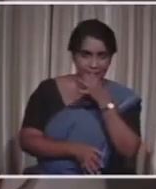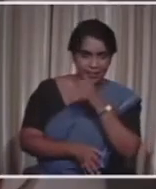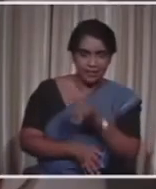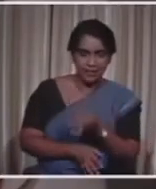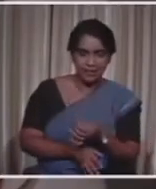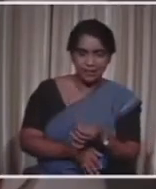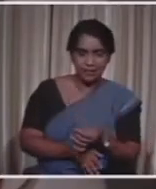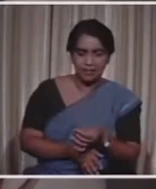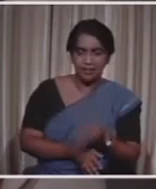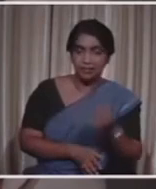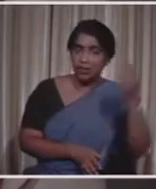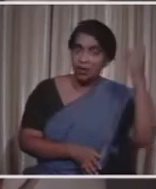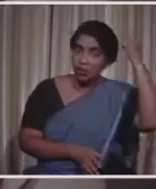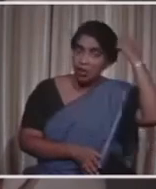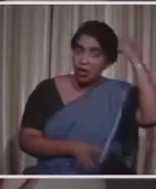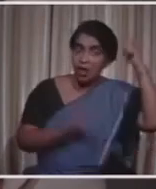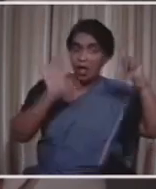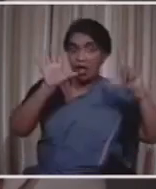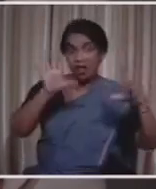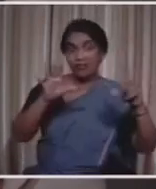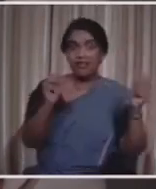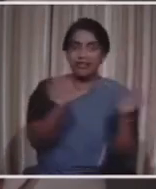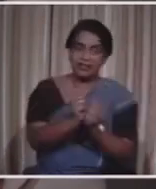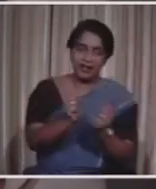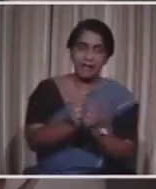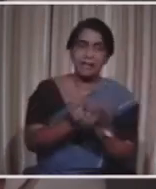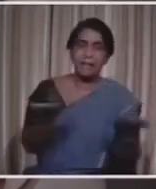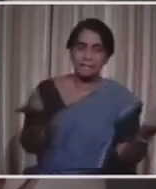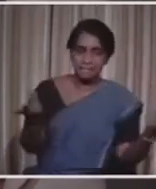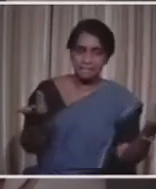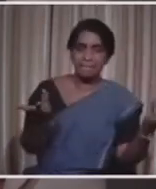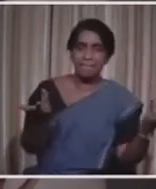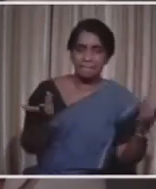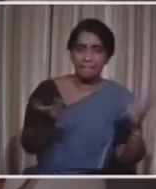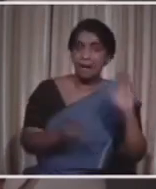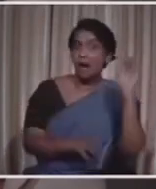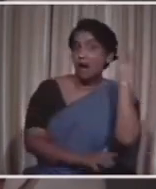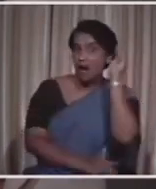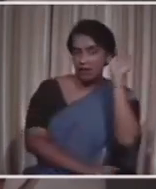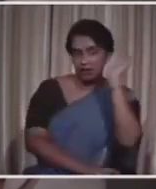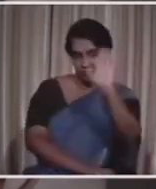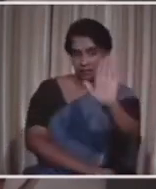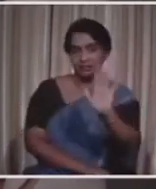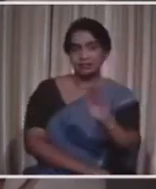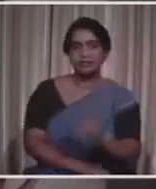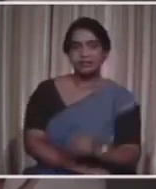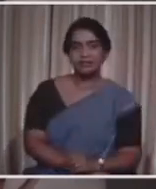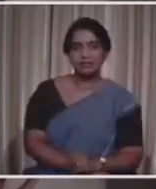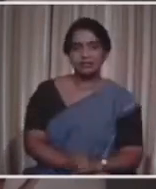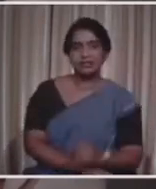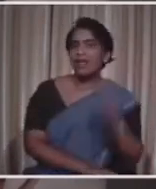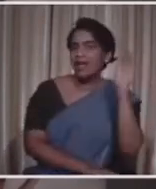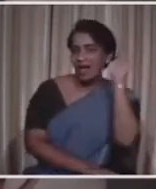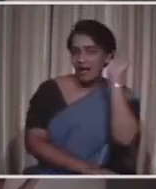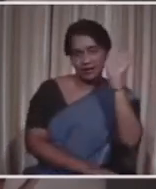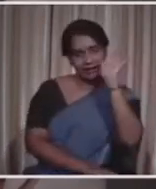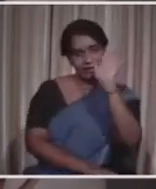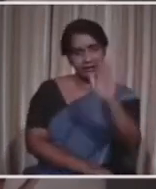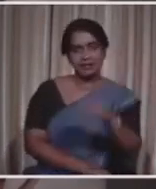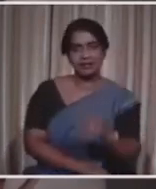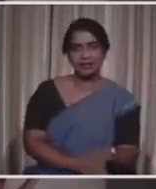තමුන්නාන්සලාගේ මොළ හතාන උන්ට බැරි වුණානේ කරගන්න. ඒ නහගෙන ඉන්නවා. ආහගෙන ඉන්නවා.